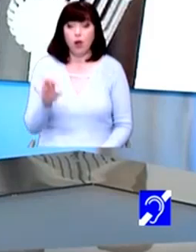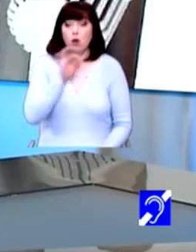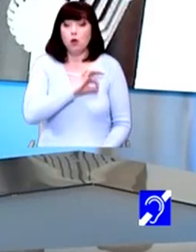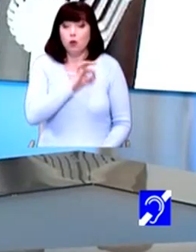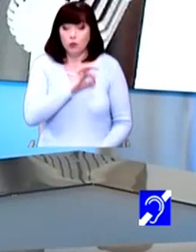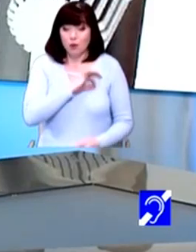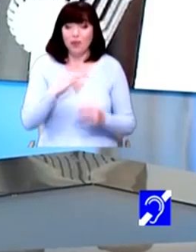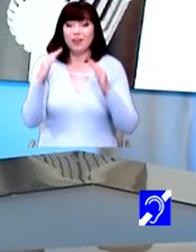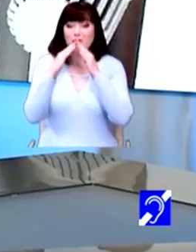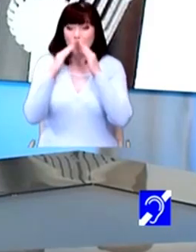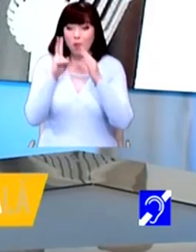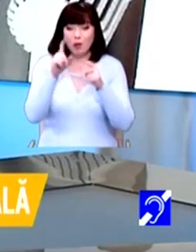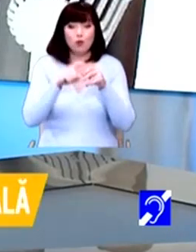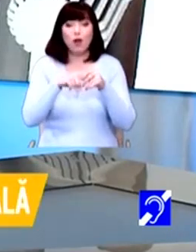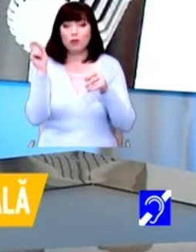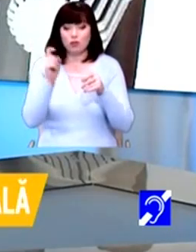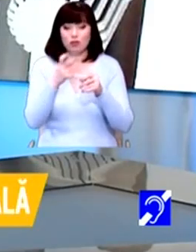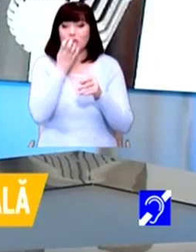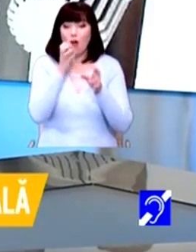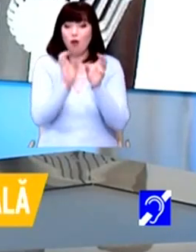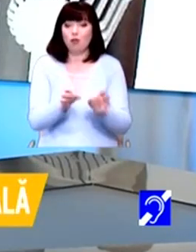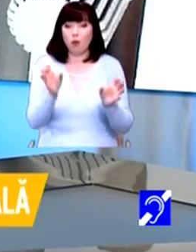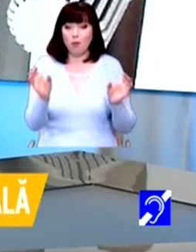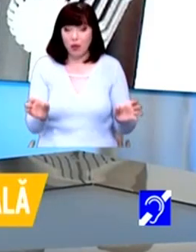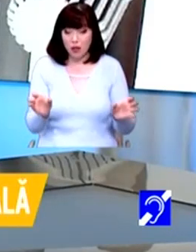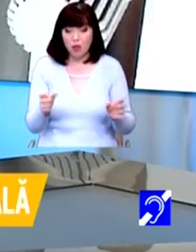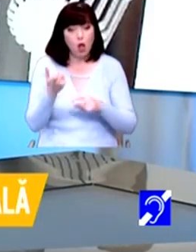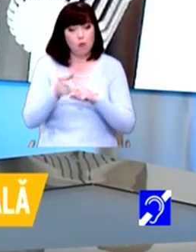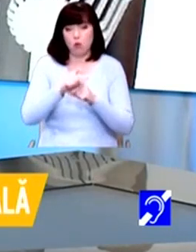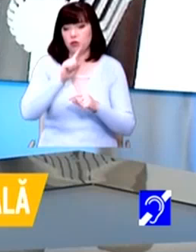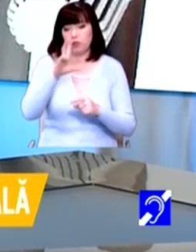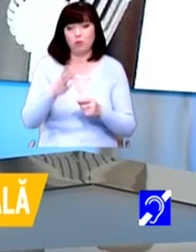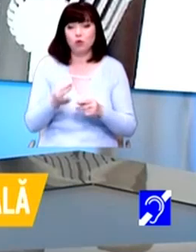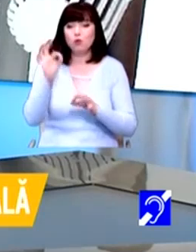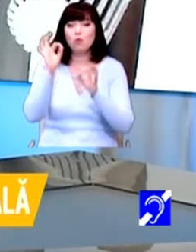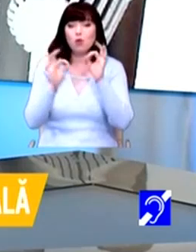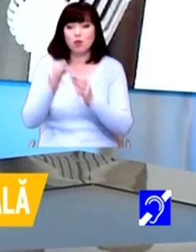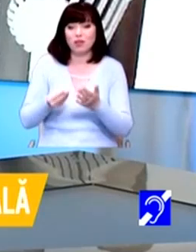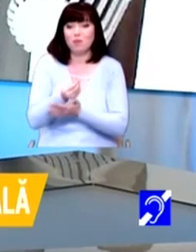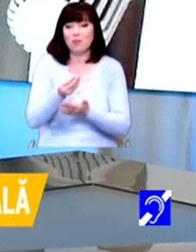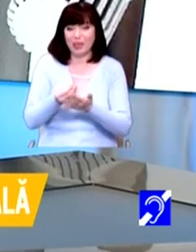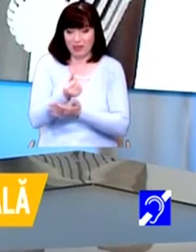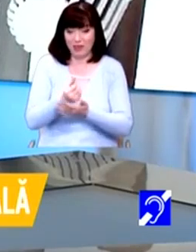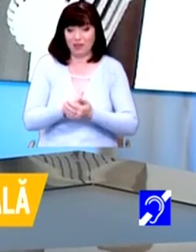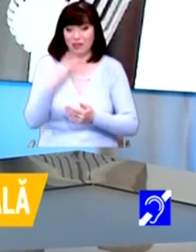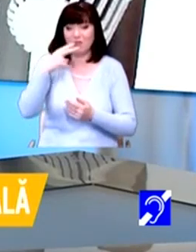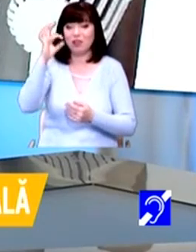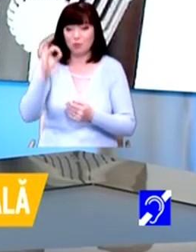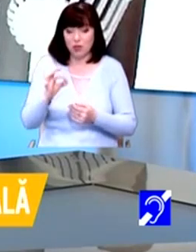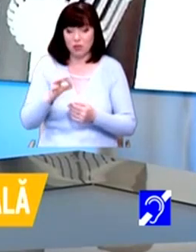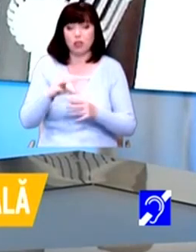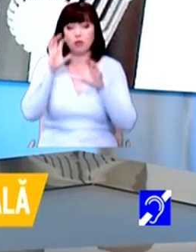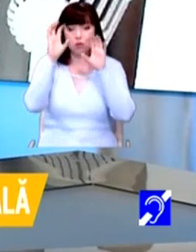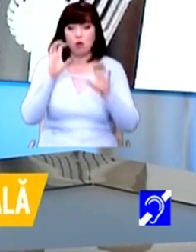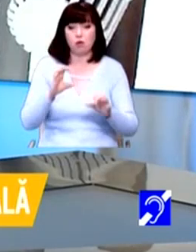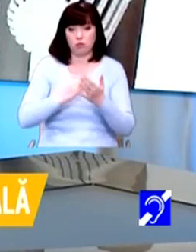Consumatorii casnici debranșați de la sistemul centralizat de încălzire nu vor mai achita pentru tranzitul energiei termice. Curtea Constituțională